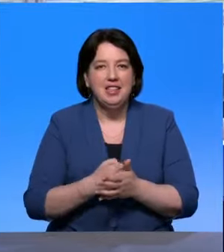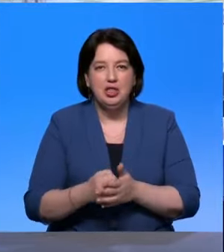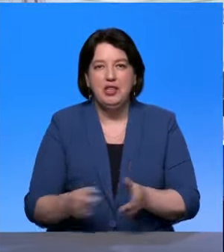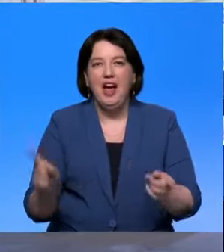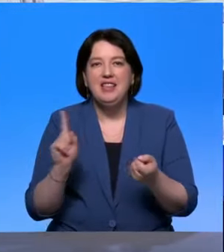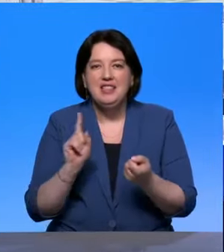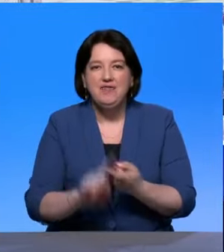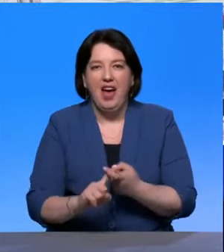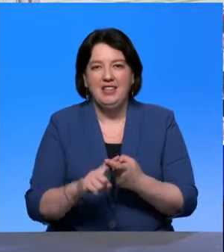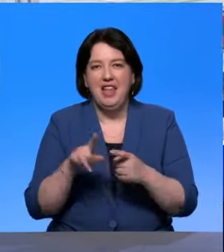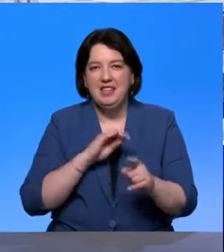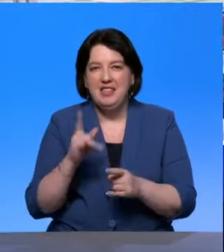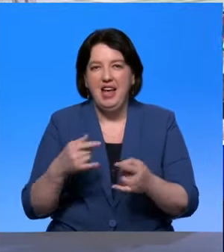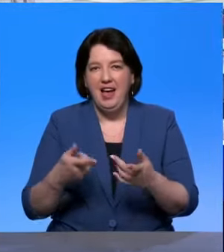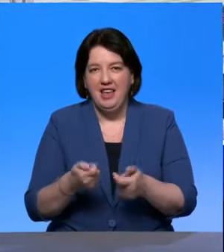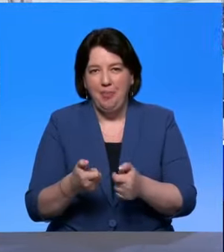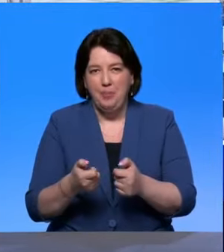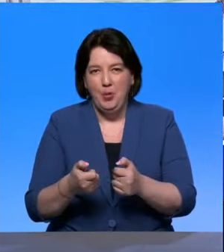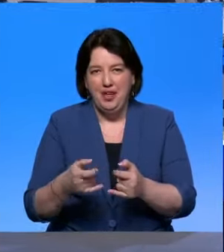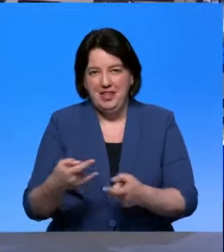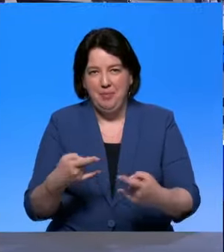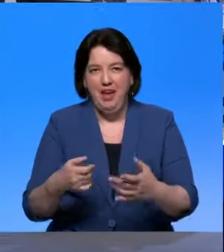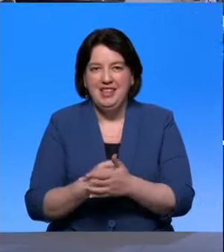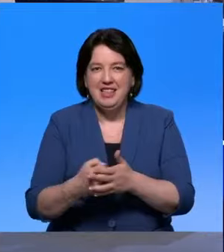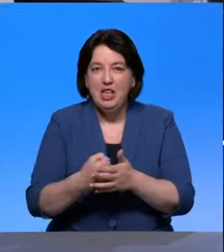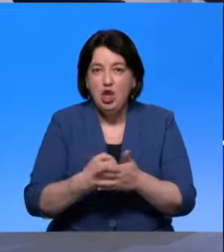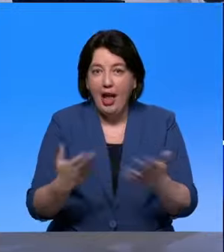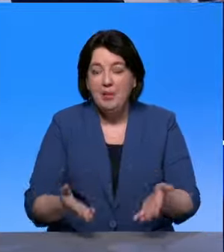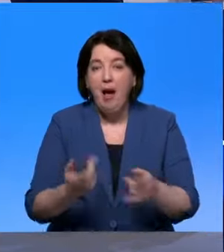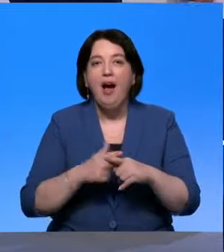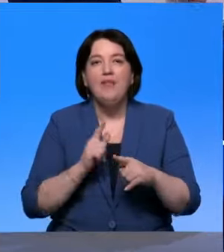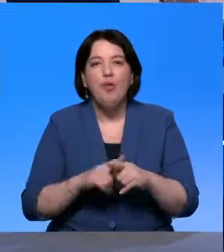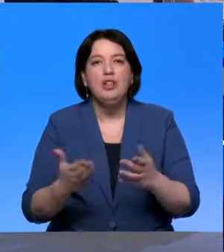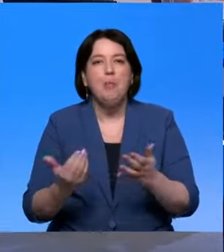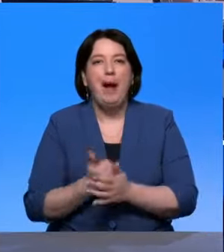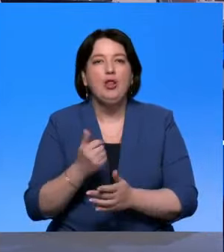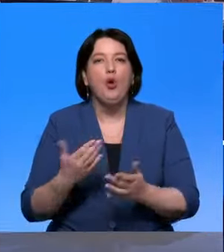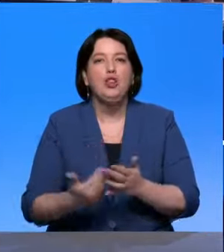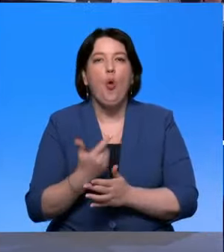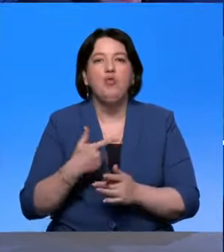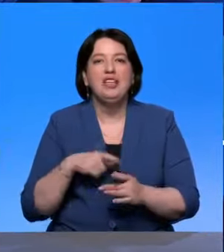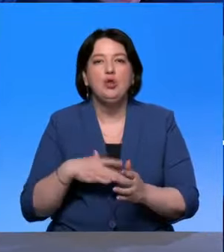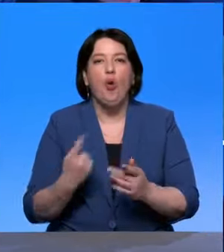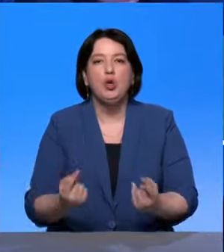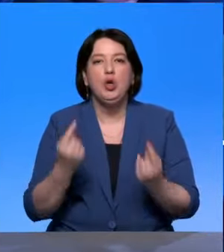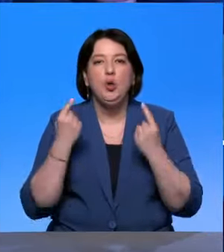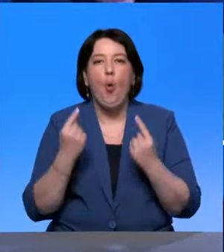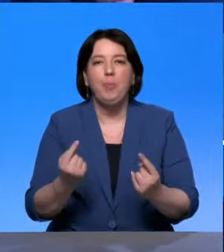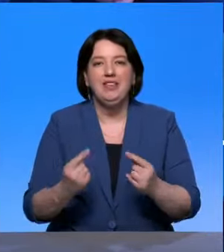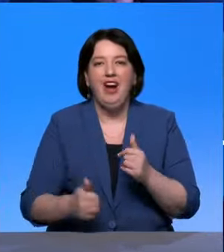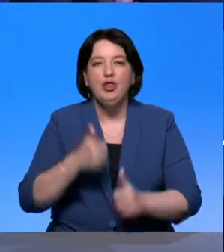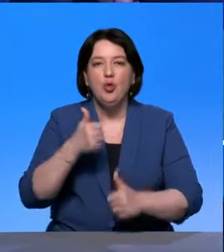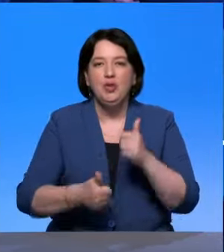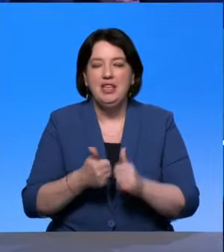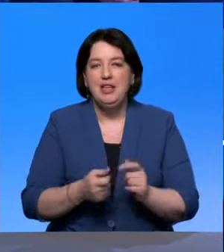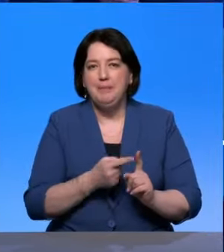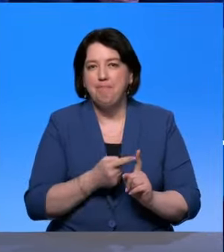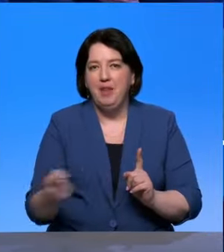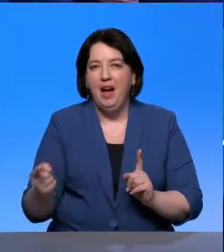связаны с виртуальными победами. Подход новый. От изначальной идеи до большого турнира прошло 6 лет.